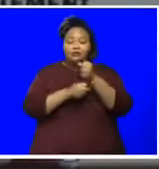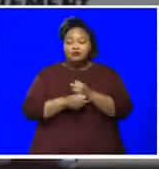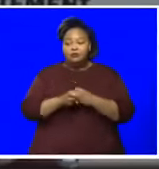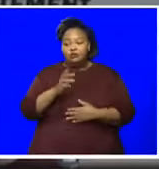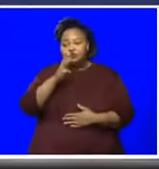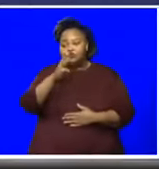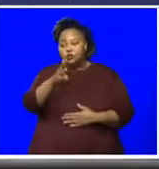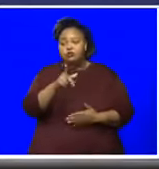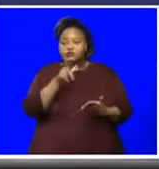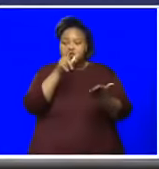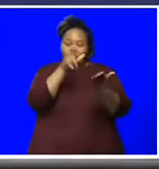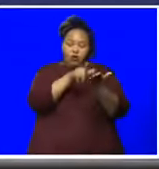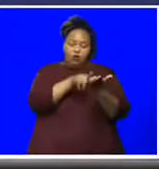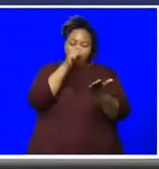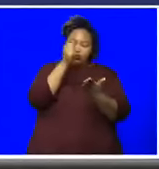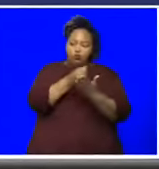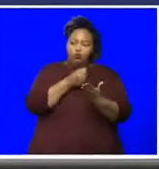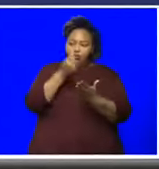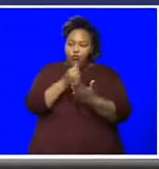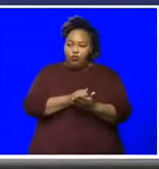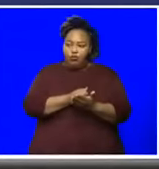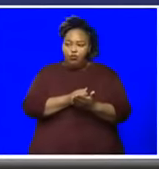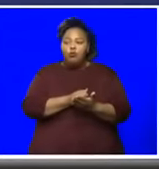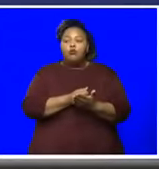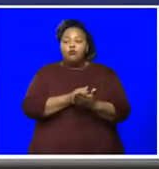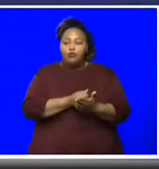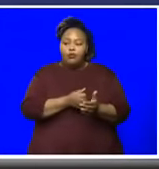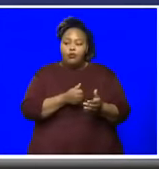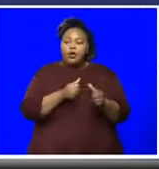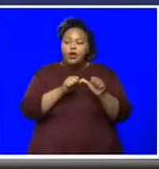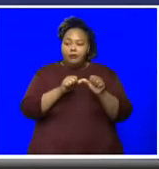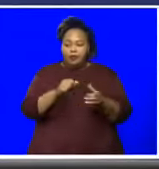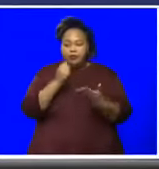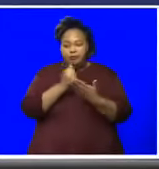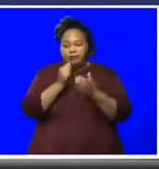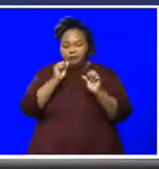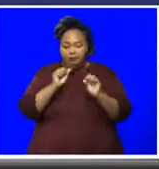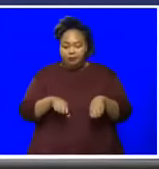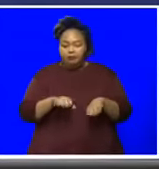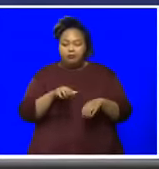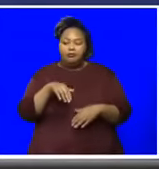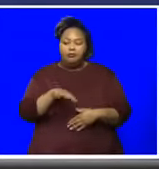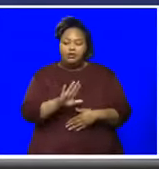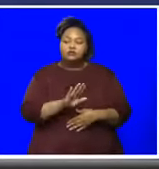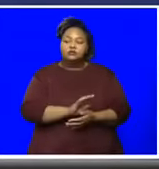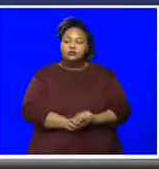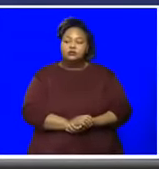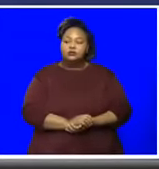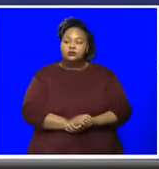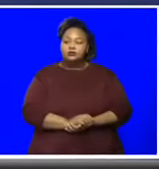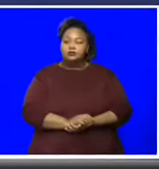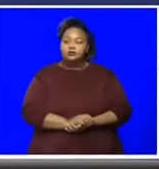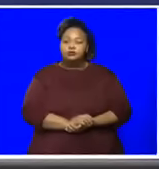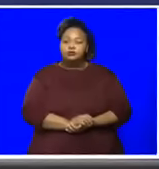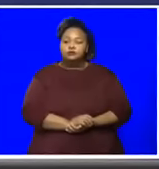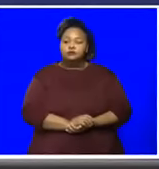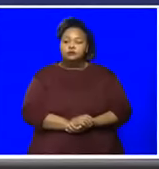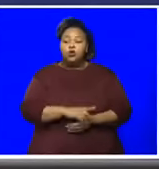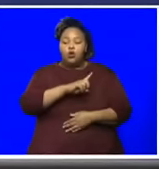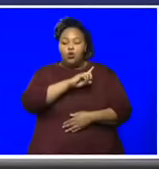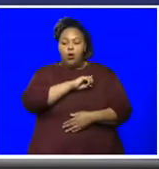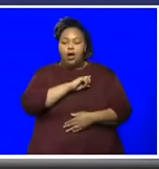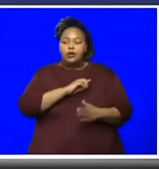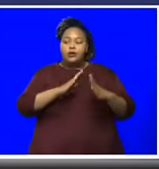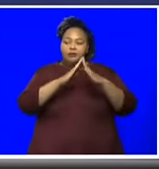ehlile nathi kube nemsebenzi lesiwufaka kweParliamente kubonakala ukuthi silitiko asikahlali phansi